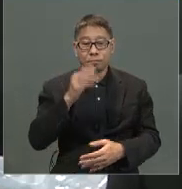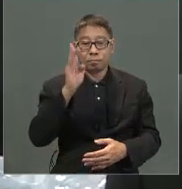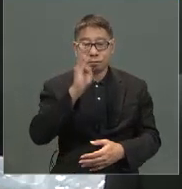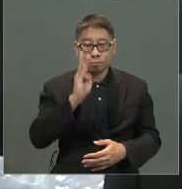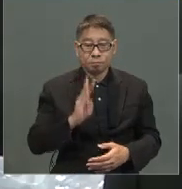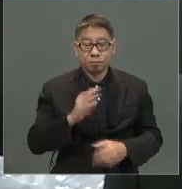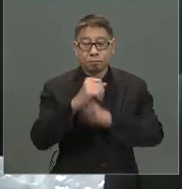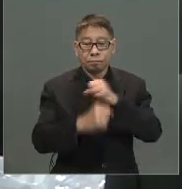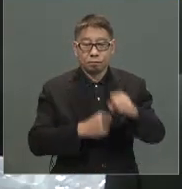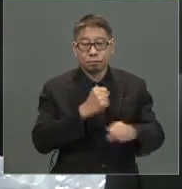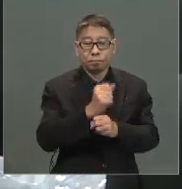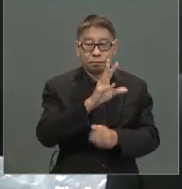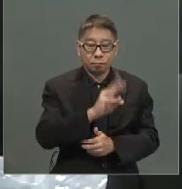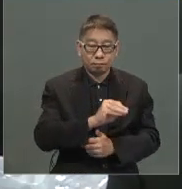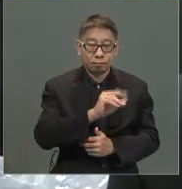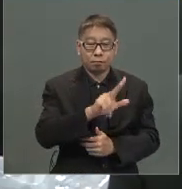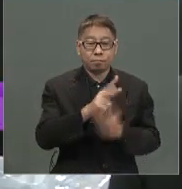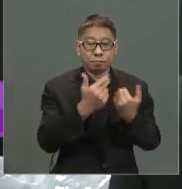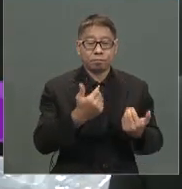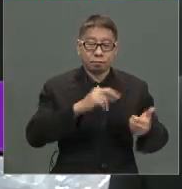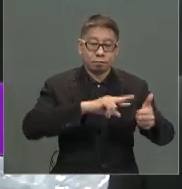นายเจริญเหล่าธรรมทัตนายกสมาคมผู้ส่งออกข้าวไทยบอกว่าในฤดูการผลิตเข้าปี2563